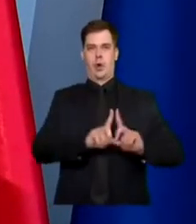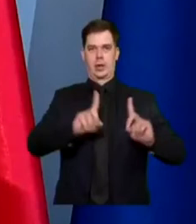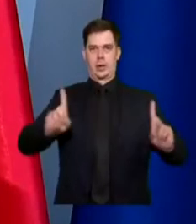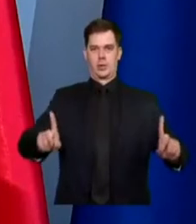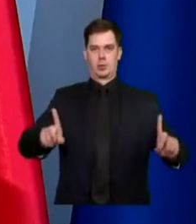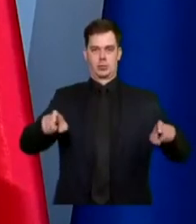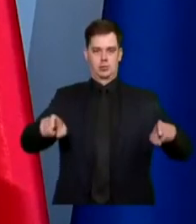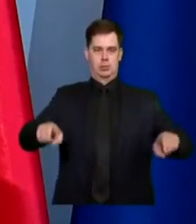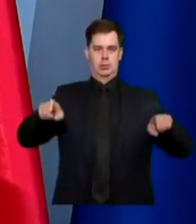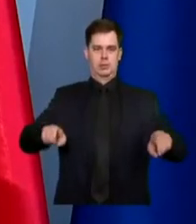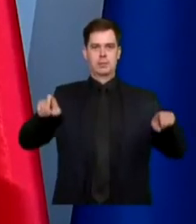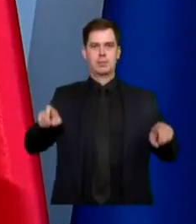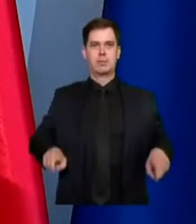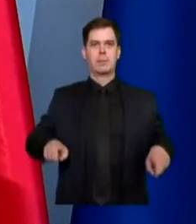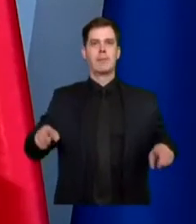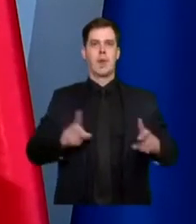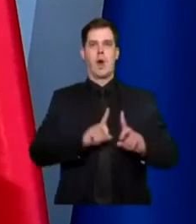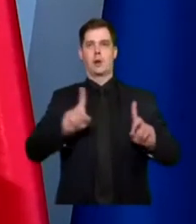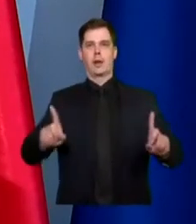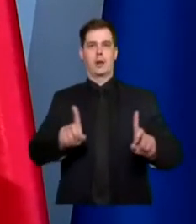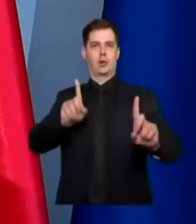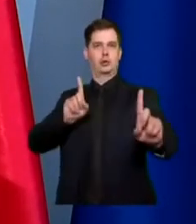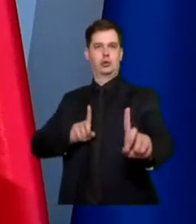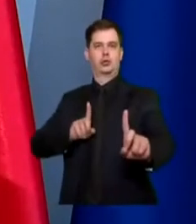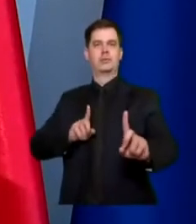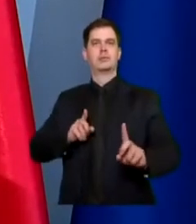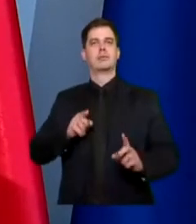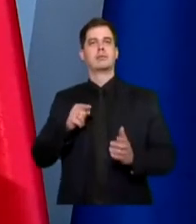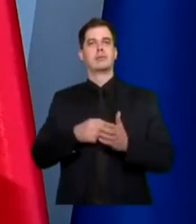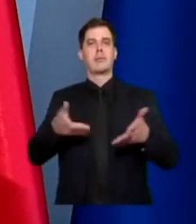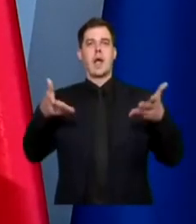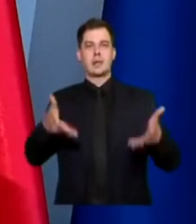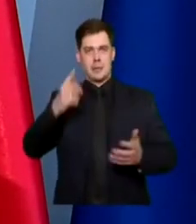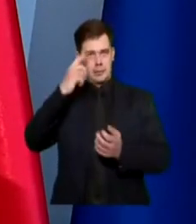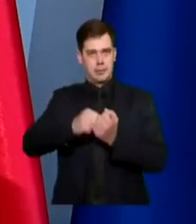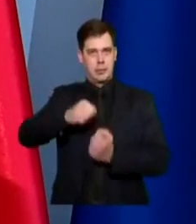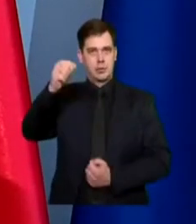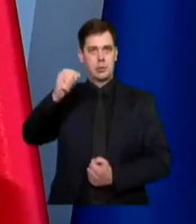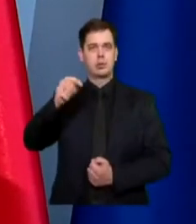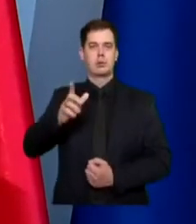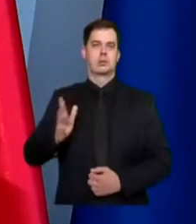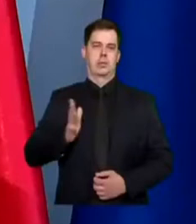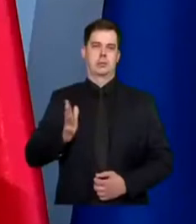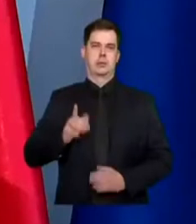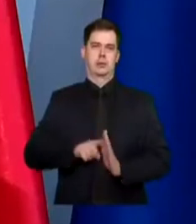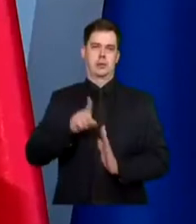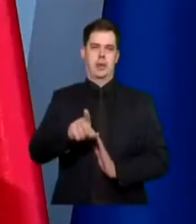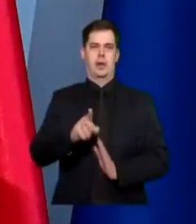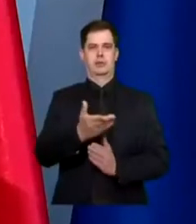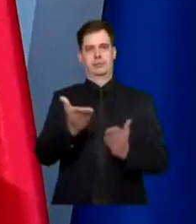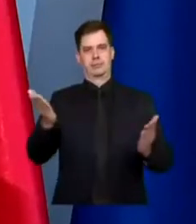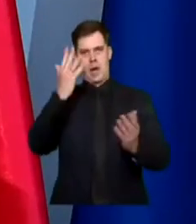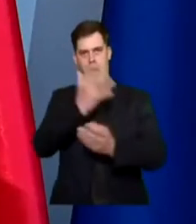odległości od pozostałych uczniów, tak aby przeprowadzanie tych egzaminów było bezpieczne dla